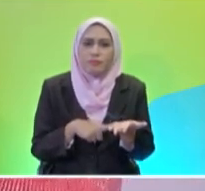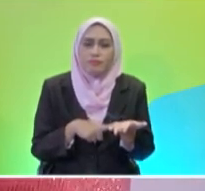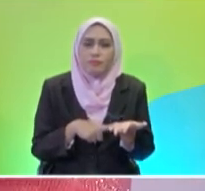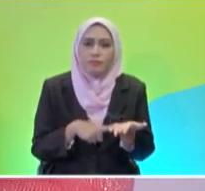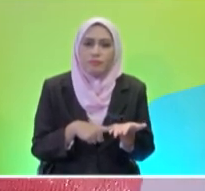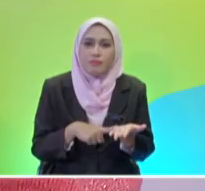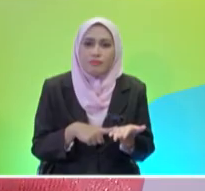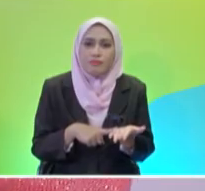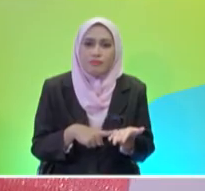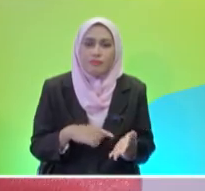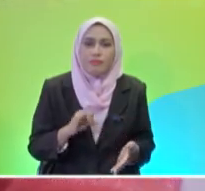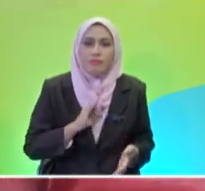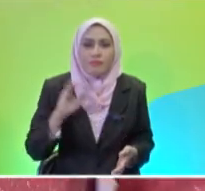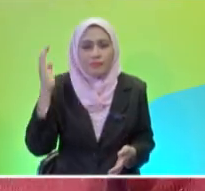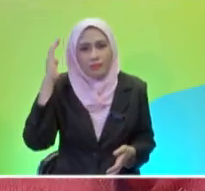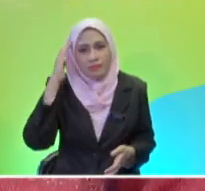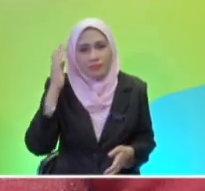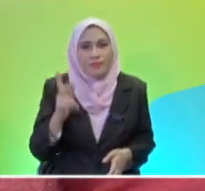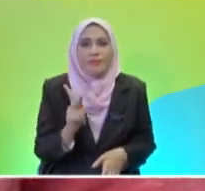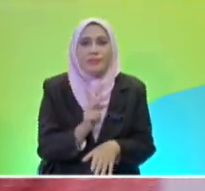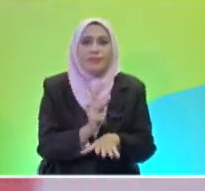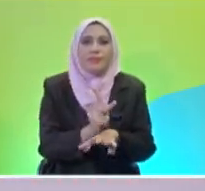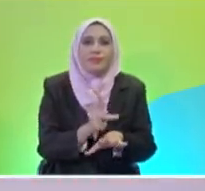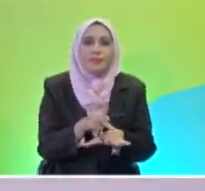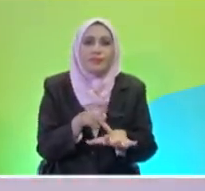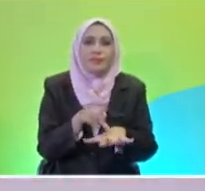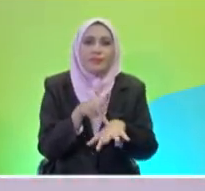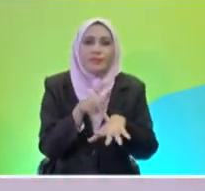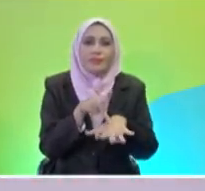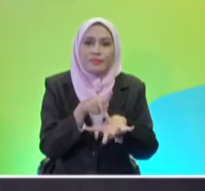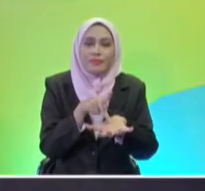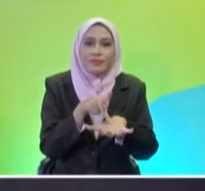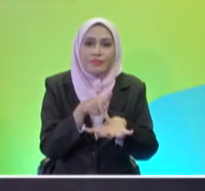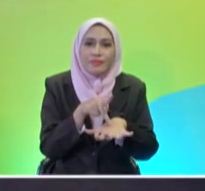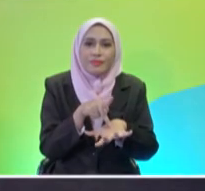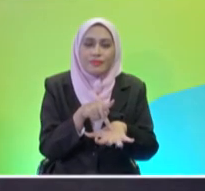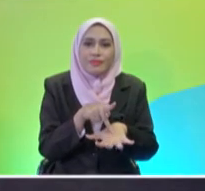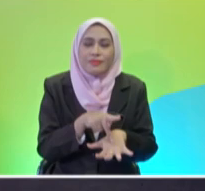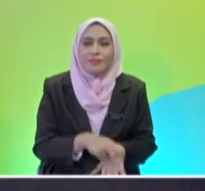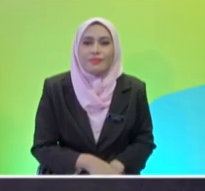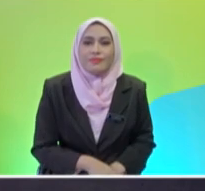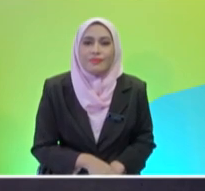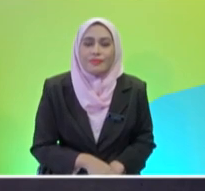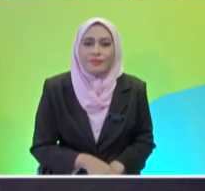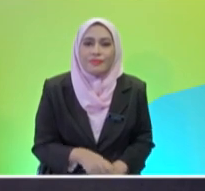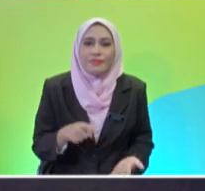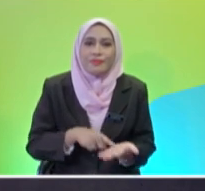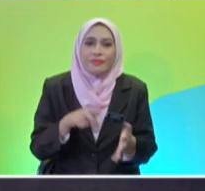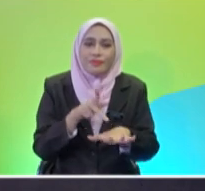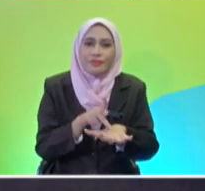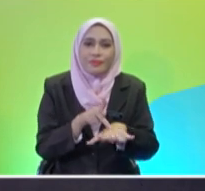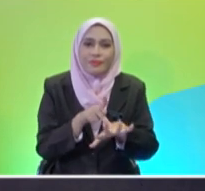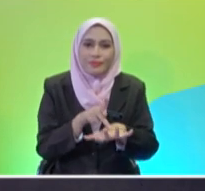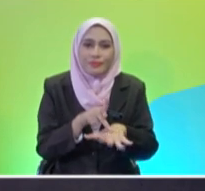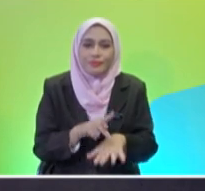saya tahu cikgu. Ini namanya kumbang cikgu. Kumbang dekat depan kita ni ada. Banyak cikgu. Dekat depan kita ni